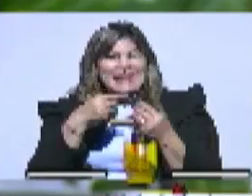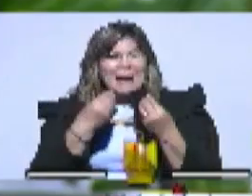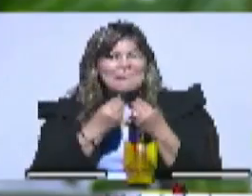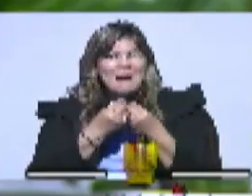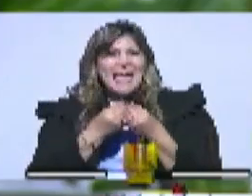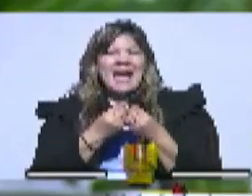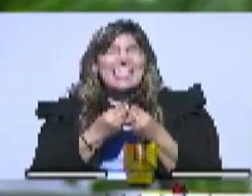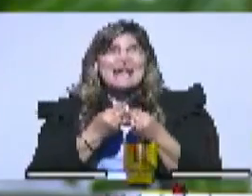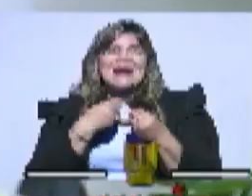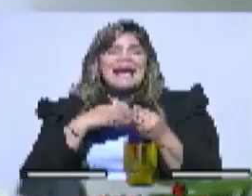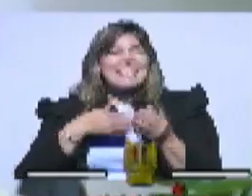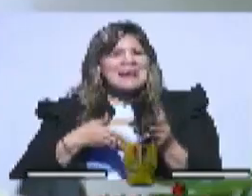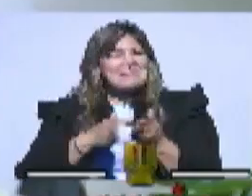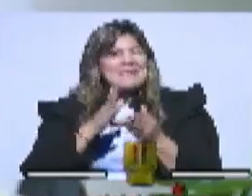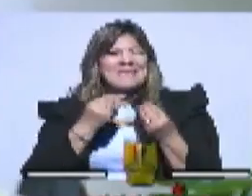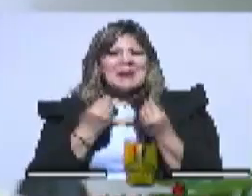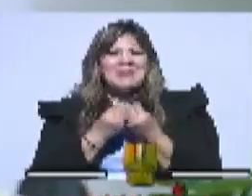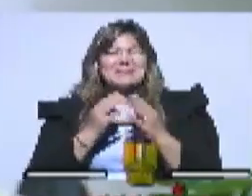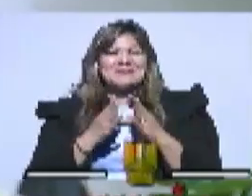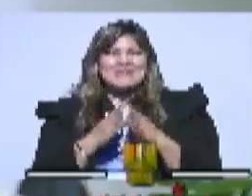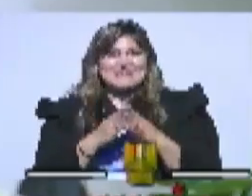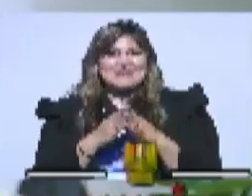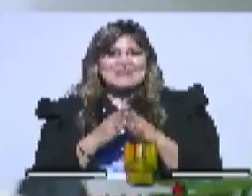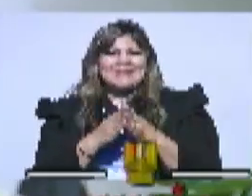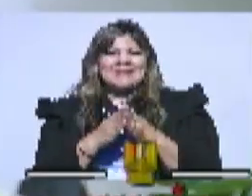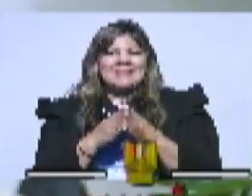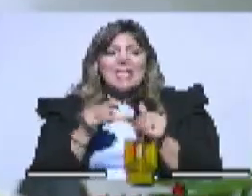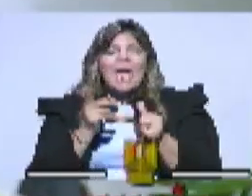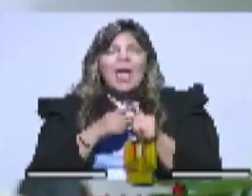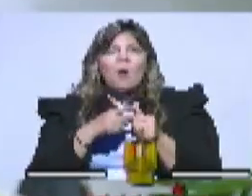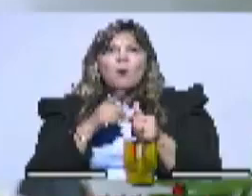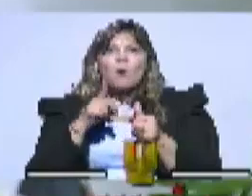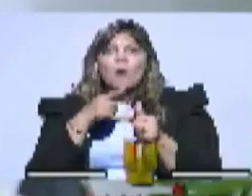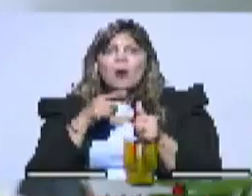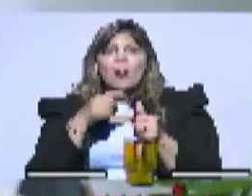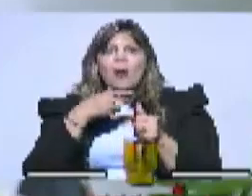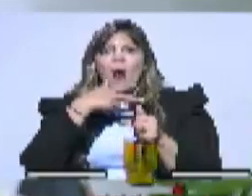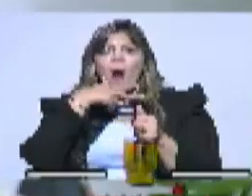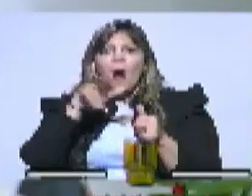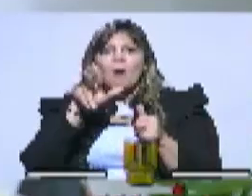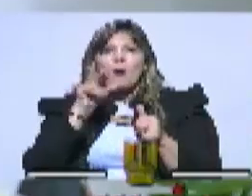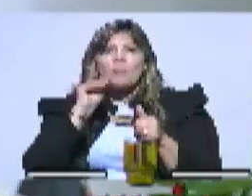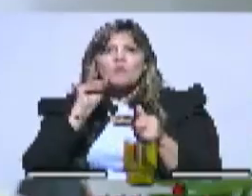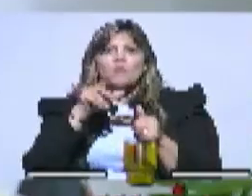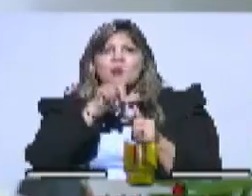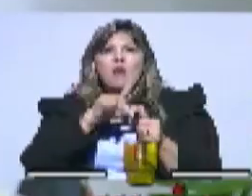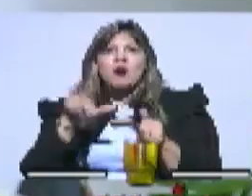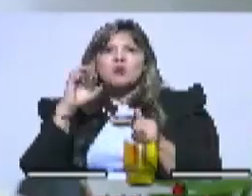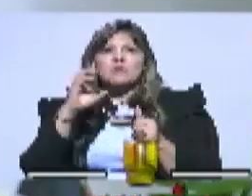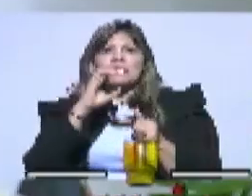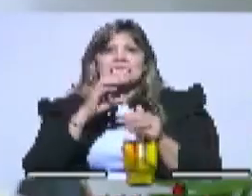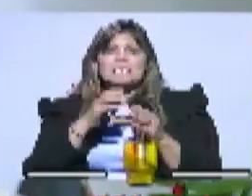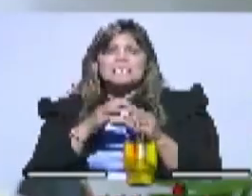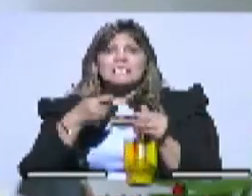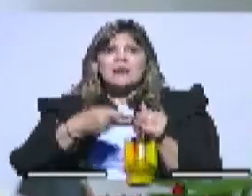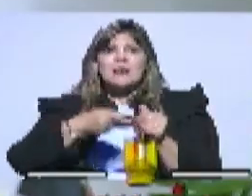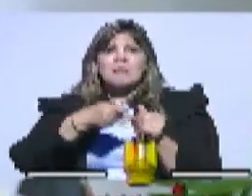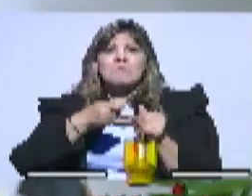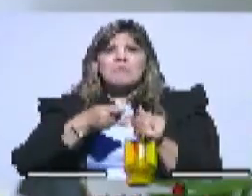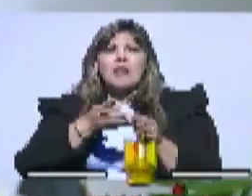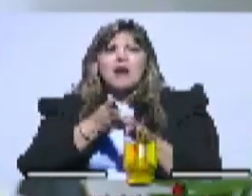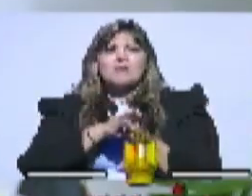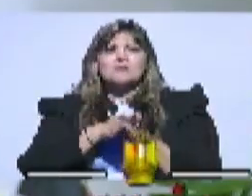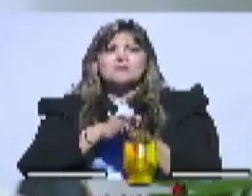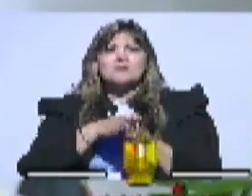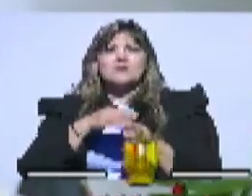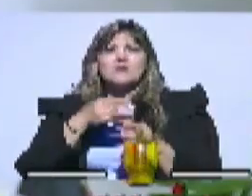أساريري انفرجت يعني. بشكرك. هنروح لأول منشط من اليوم السابع. المنشط بيقول: الرئيس السيسي يعزي في وفاة